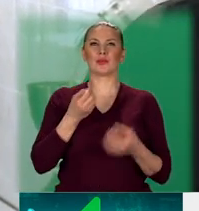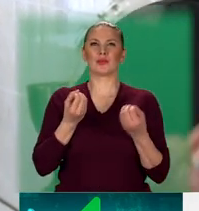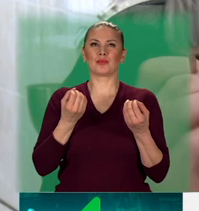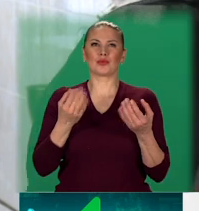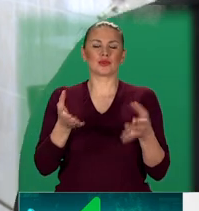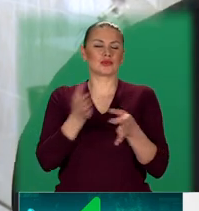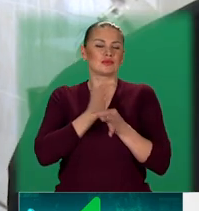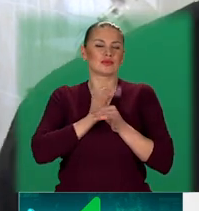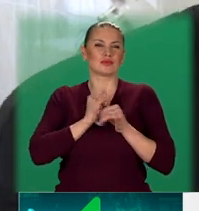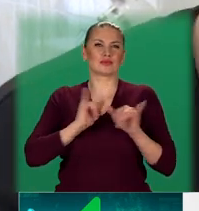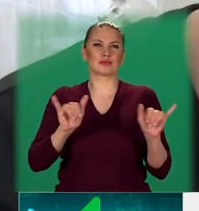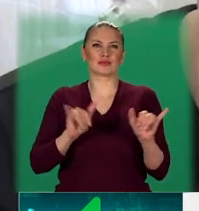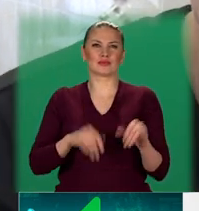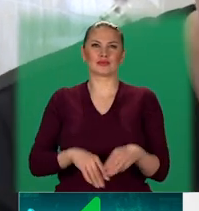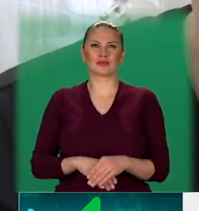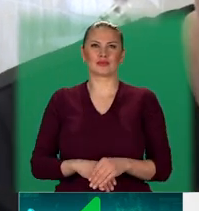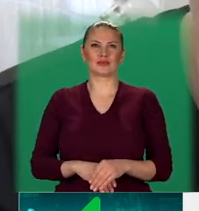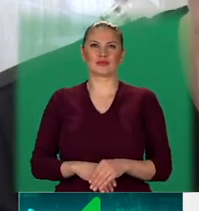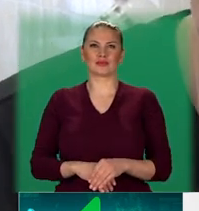дополняется легкой кислинкой от оливок.